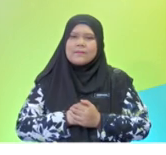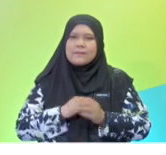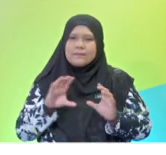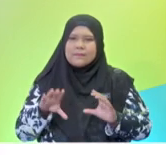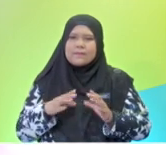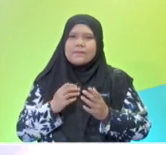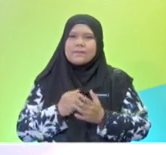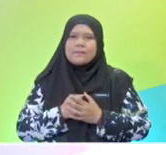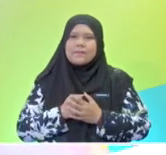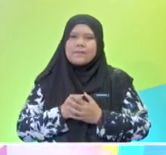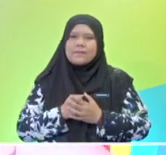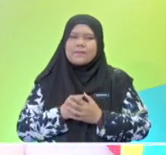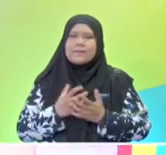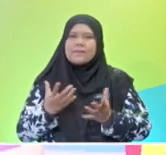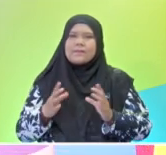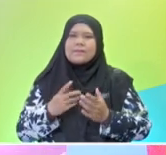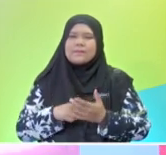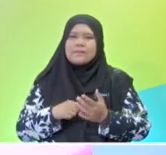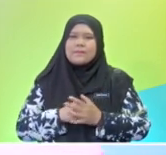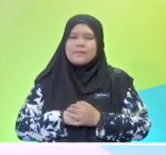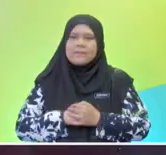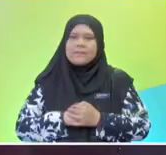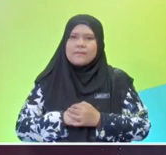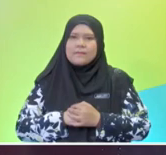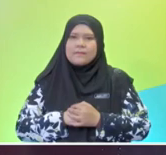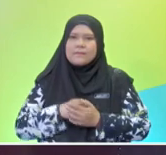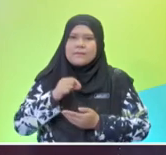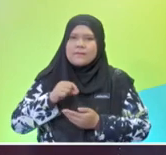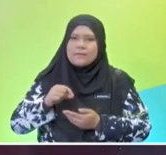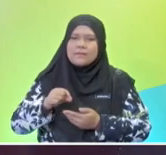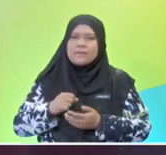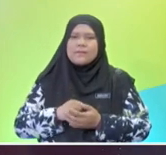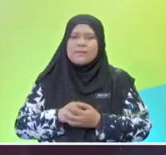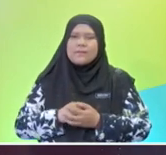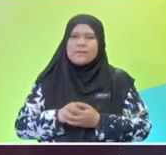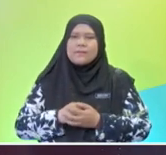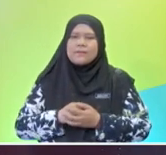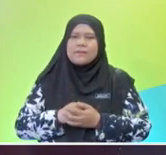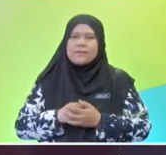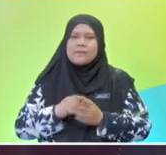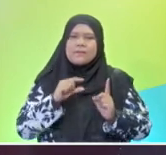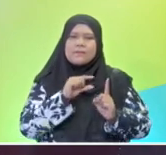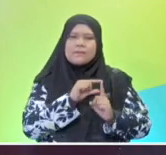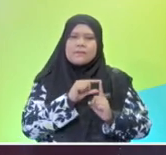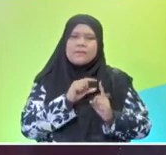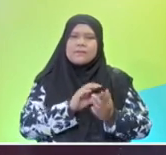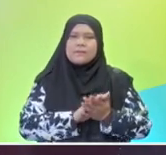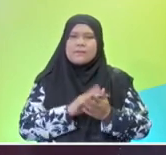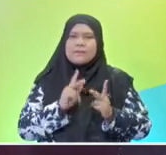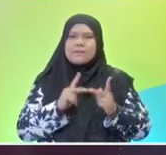Okay. Kemudian apa yang langkah seterusnya cikgu? Okey, lepas tu tulis perkaitan yang berkaitan dengan